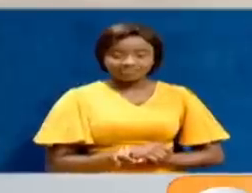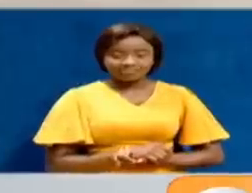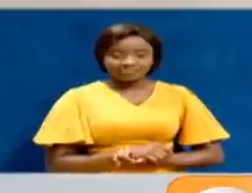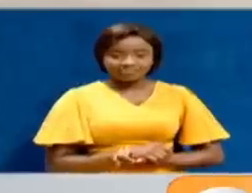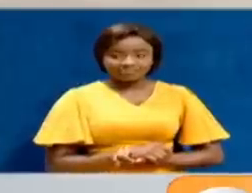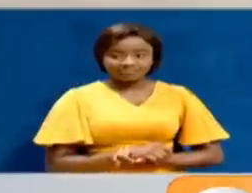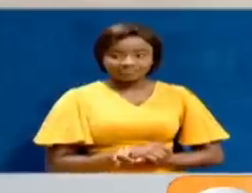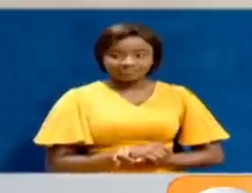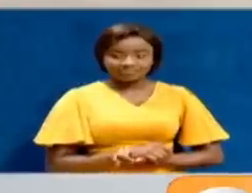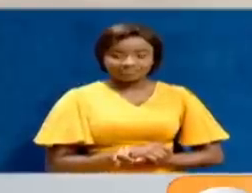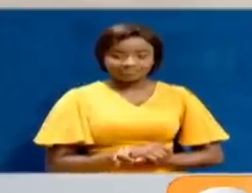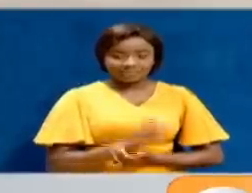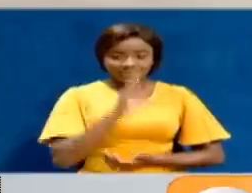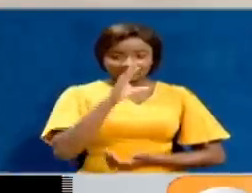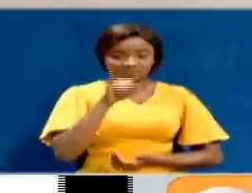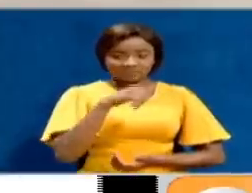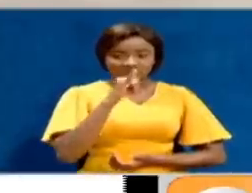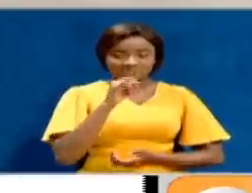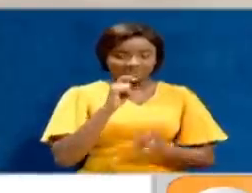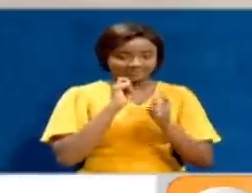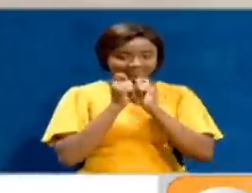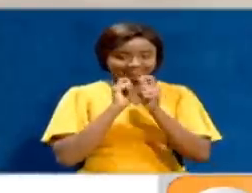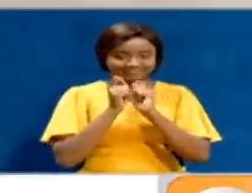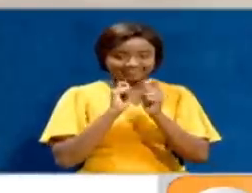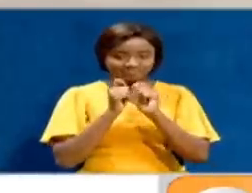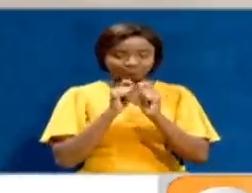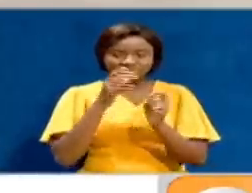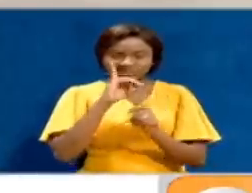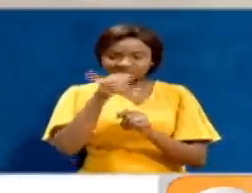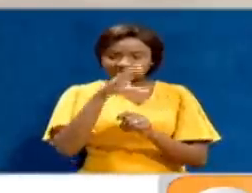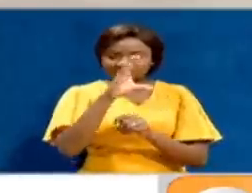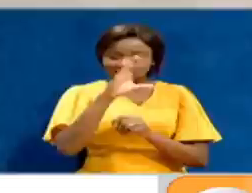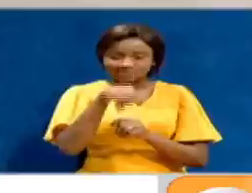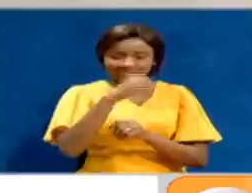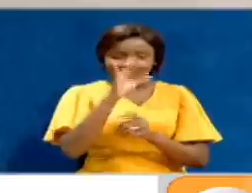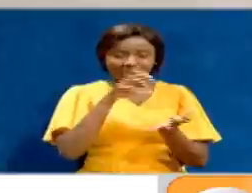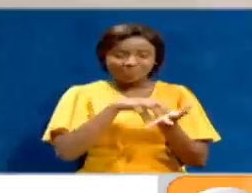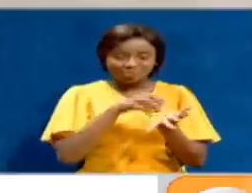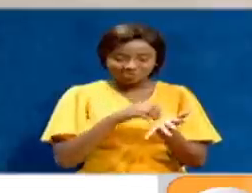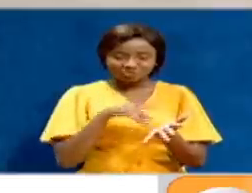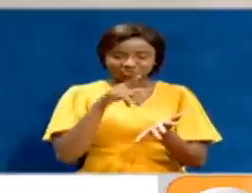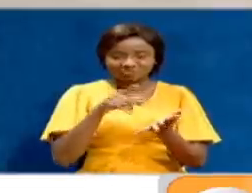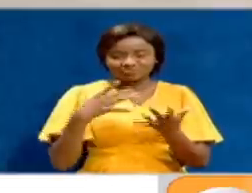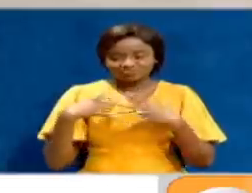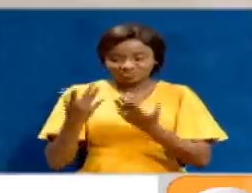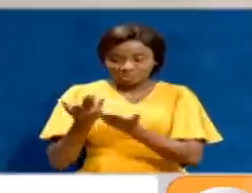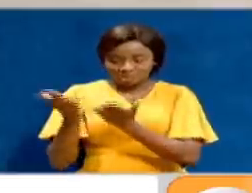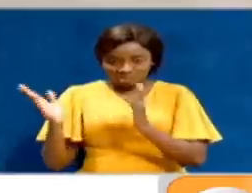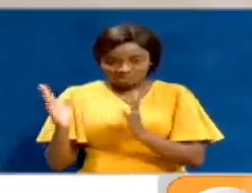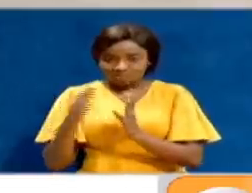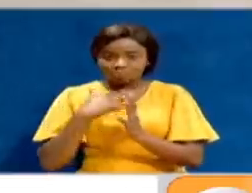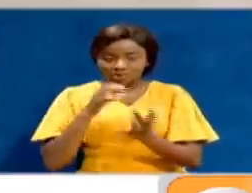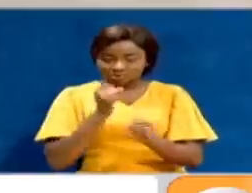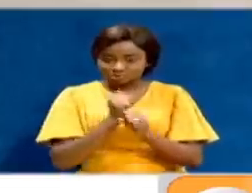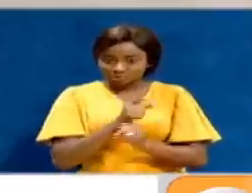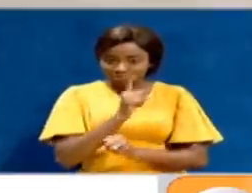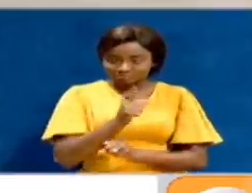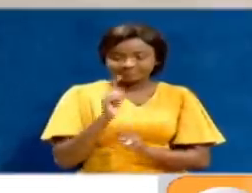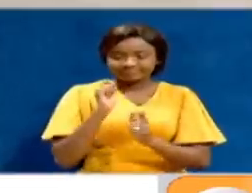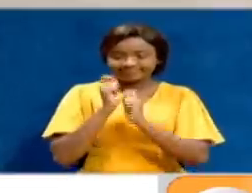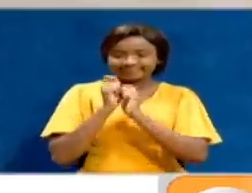Safari ya kujaza nafasi ya Jaji Mkuu imeanza rasmi hii leo, huku jaji wa mahakama ya kuu Said Juma Chitembwe akiwa wa kwanza kupigwa